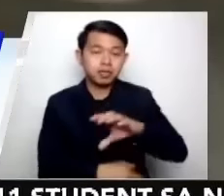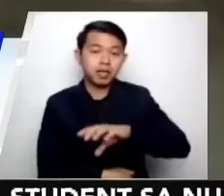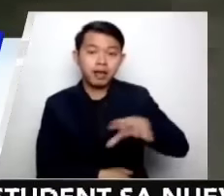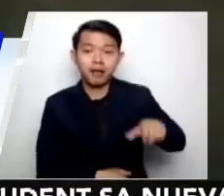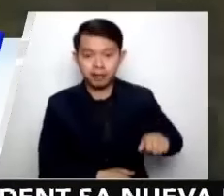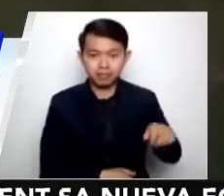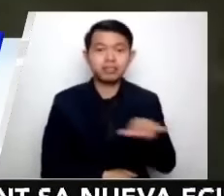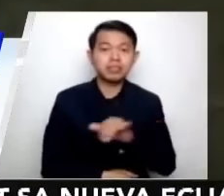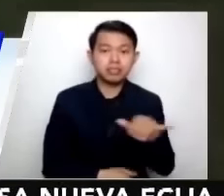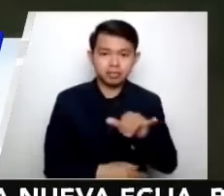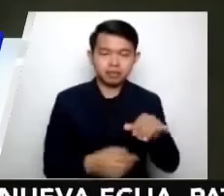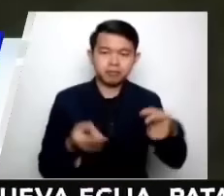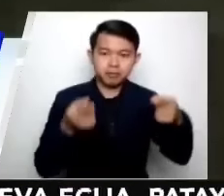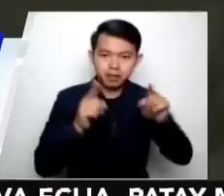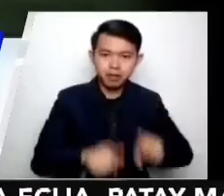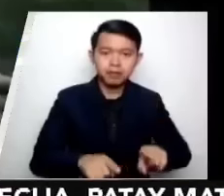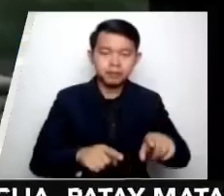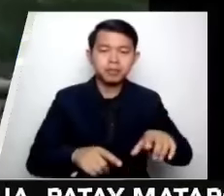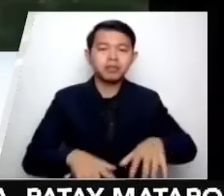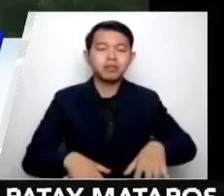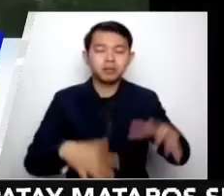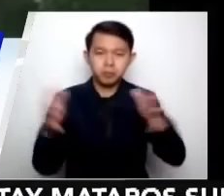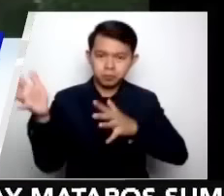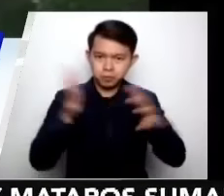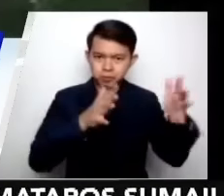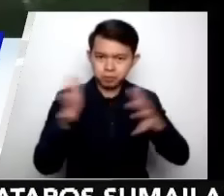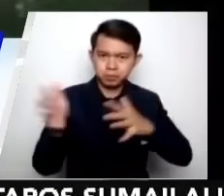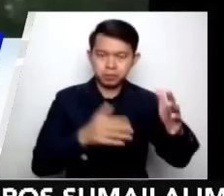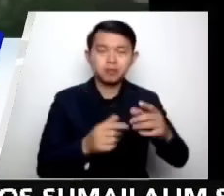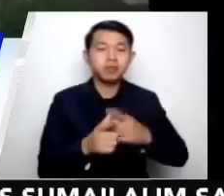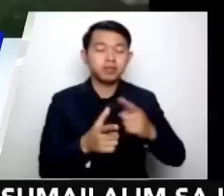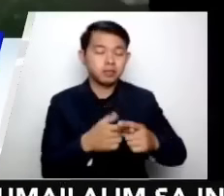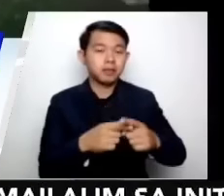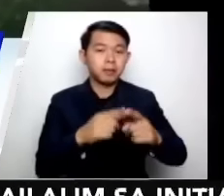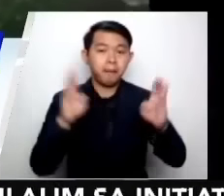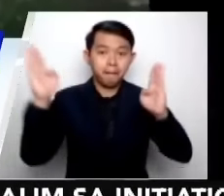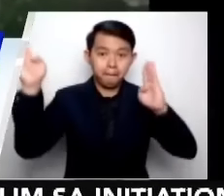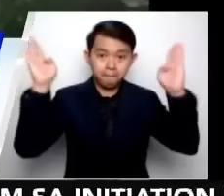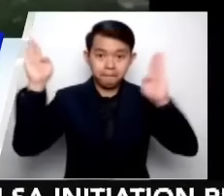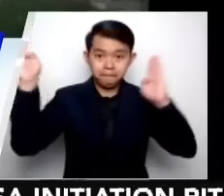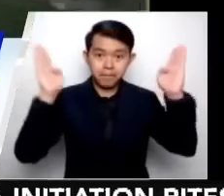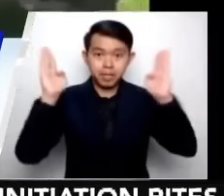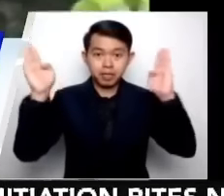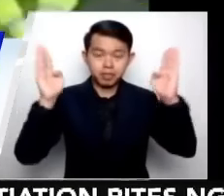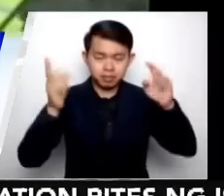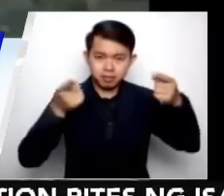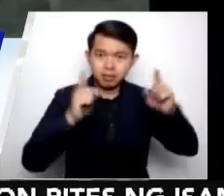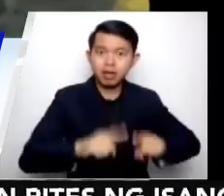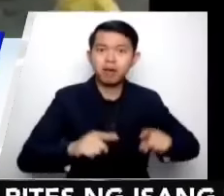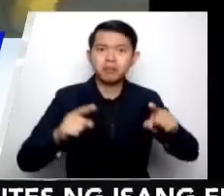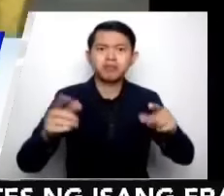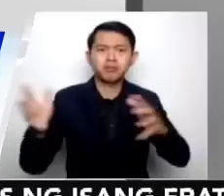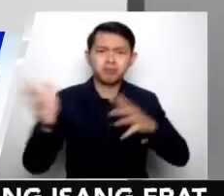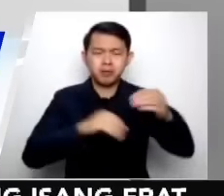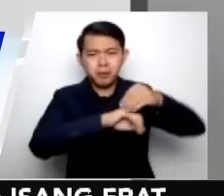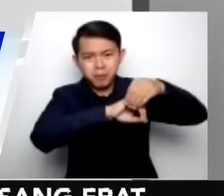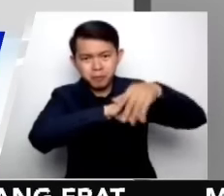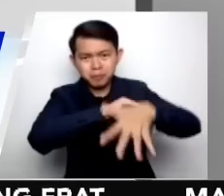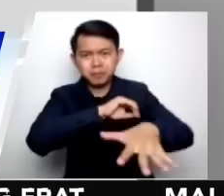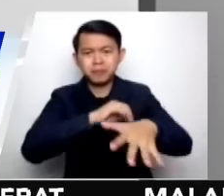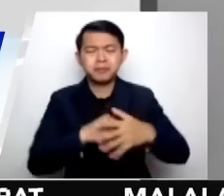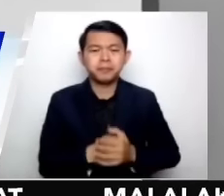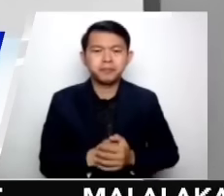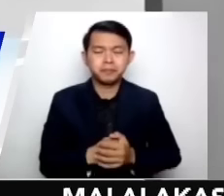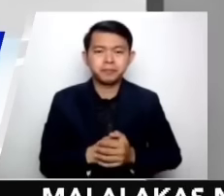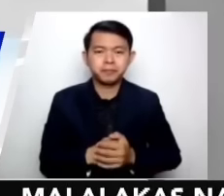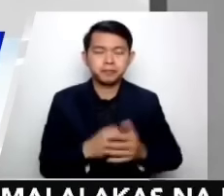Nagka-landslide naman sa Bugyas, Benguet. Nabuwal din ang mga puno sa Bauco Mountain Province. At mga